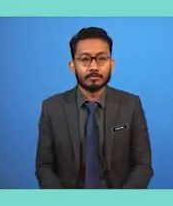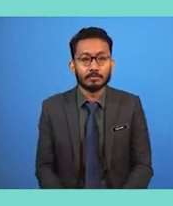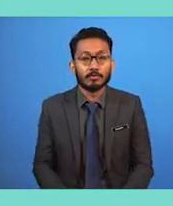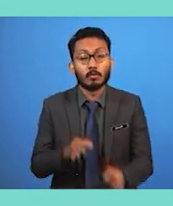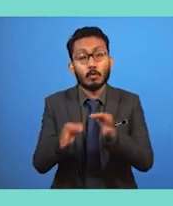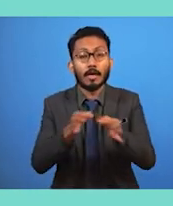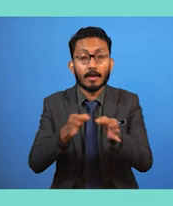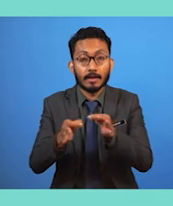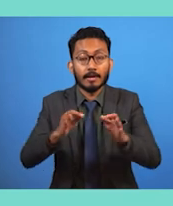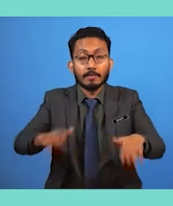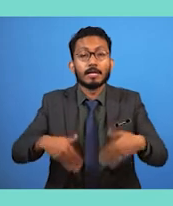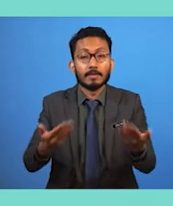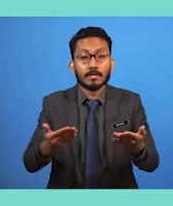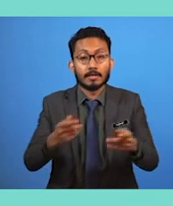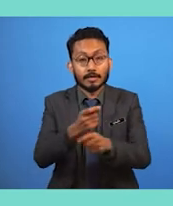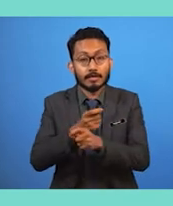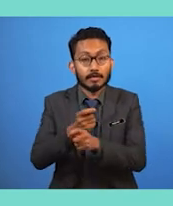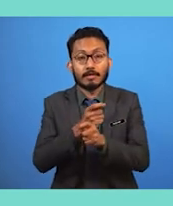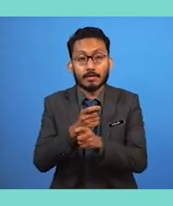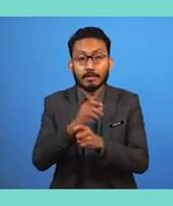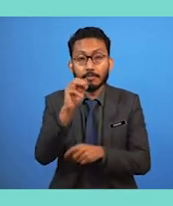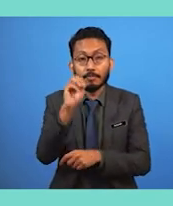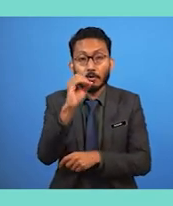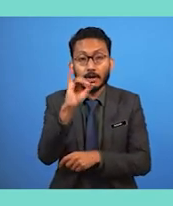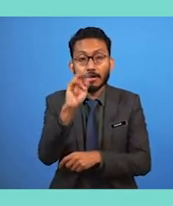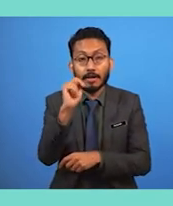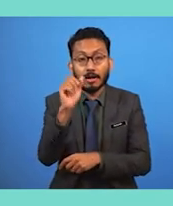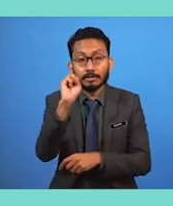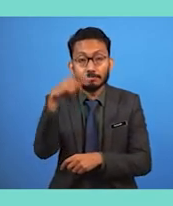bagaimana penternakan Moina spesies dilaksanakan.